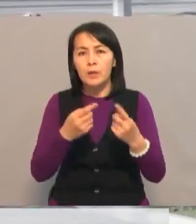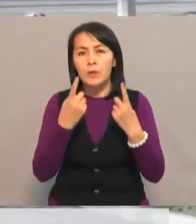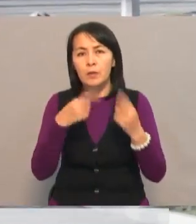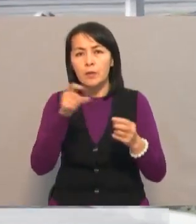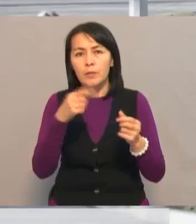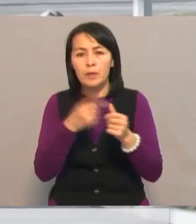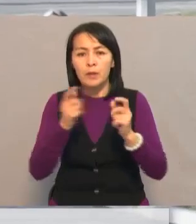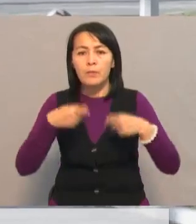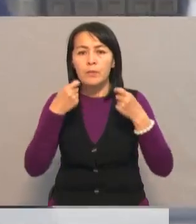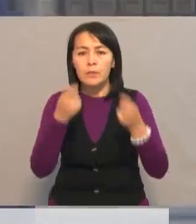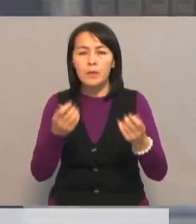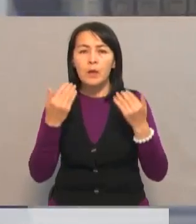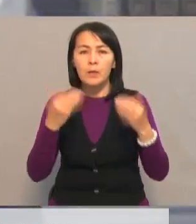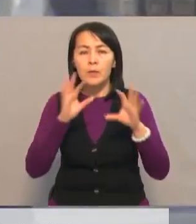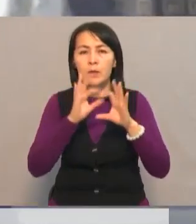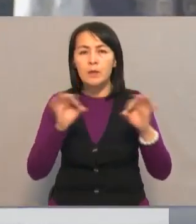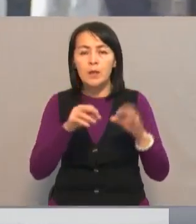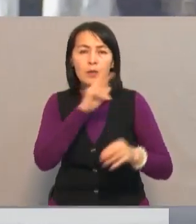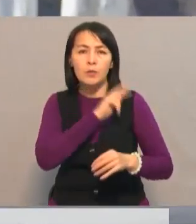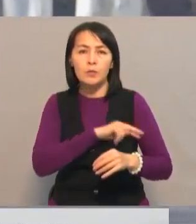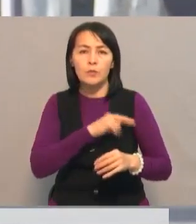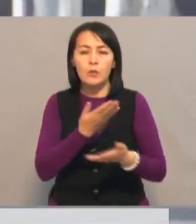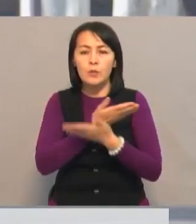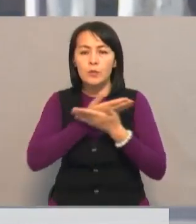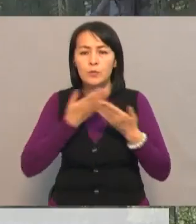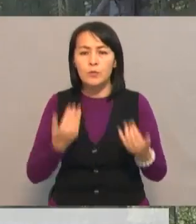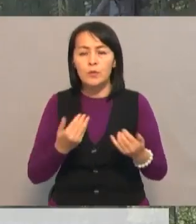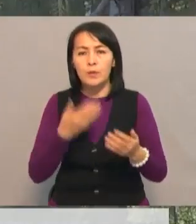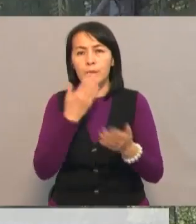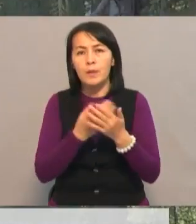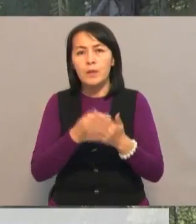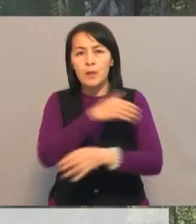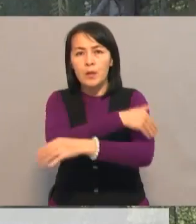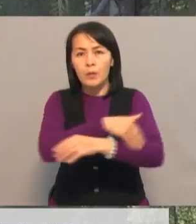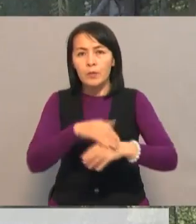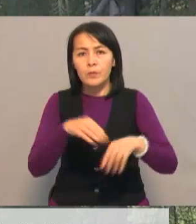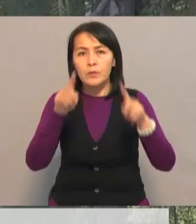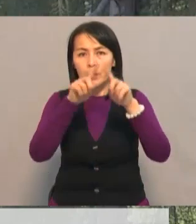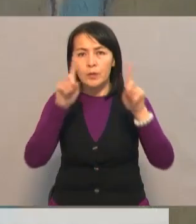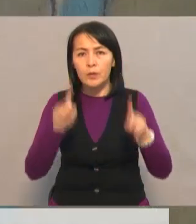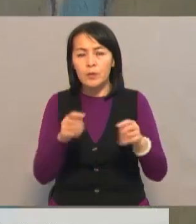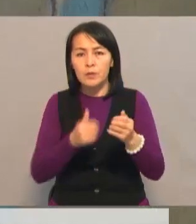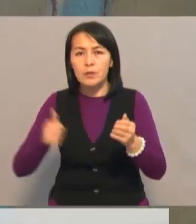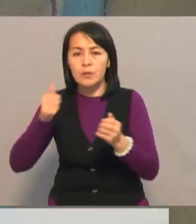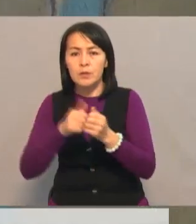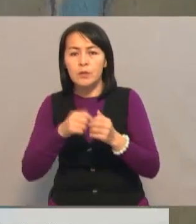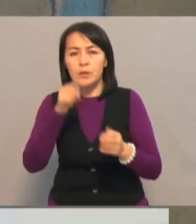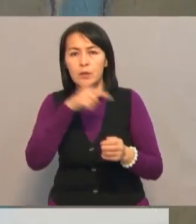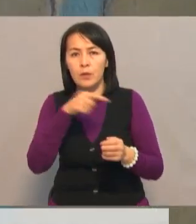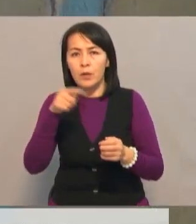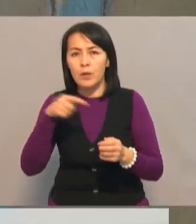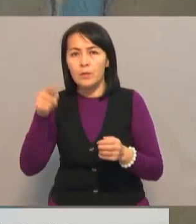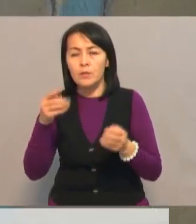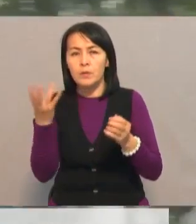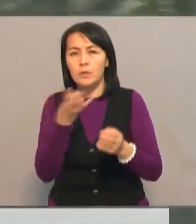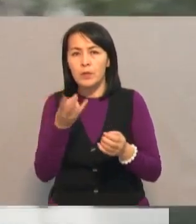есімдері берілгенімен оларды насихаттау жұмыстары жоқтың қасы. Мәселен, көшеге тақтай шағойып, жанына QR белгісінде салу